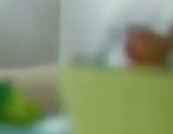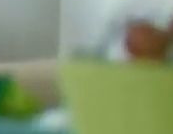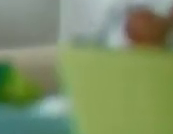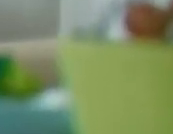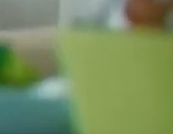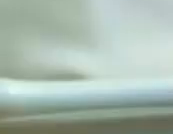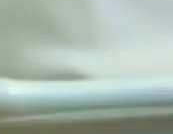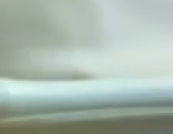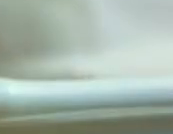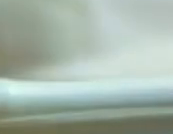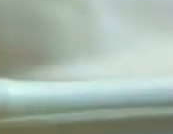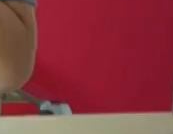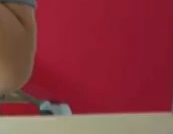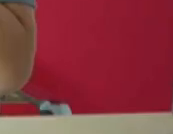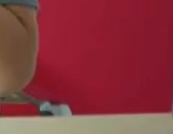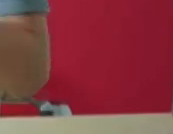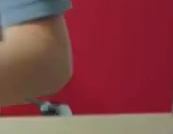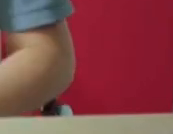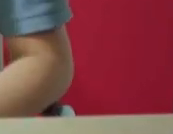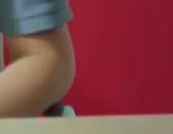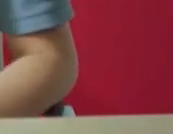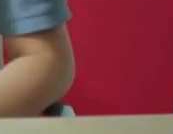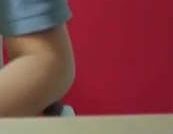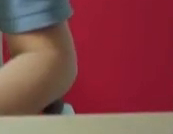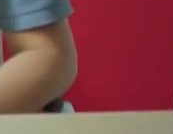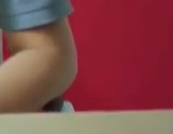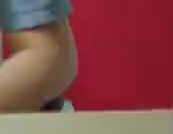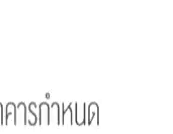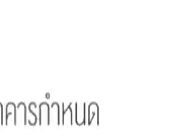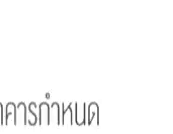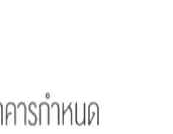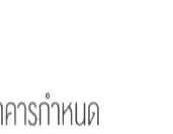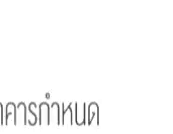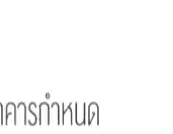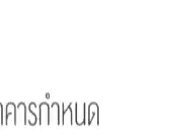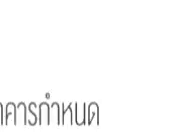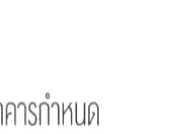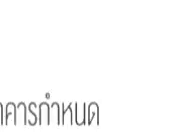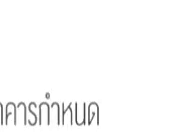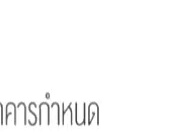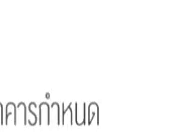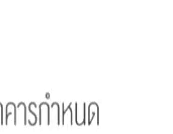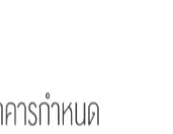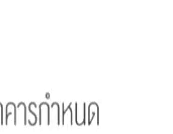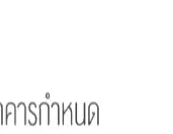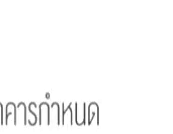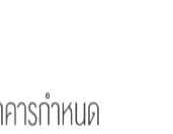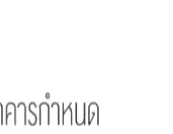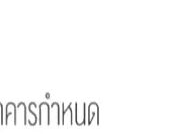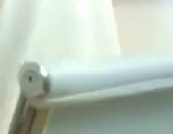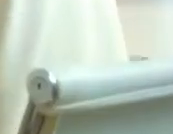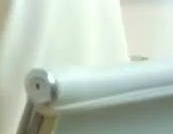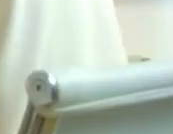อ้ยิ้มธนาคารออมสินพร้อมช่วยให้คนไทยหายกังวลด้วยสินเชื่อ GSB บ้านแล